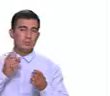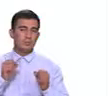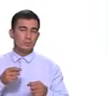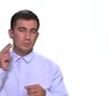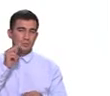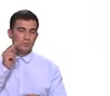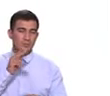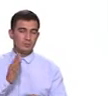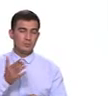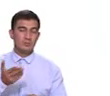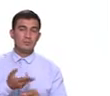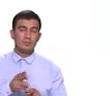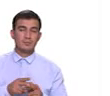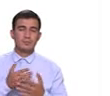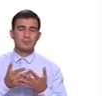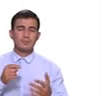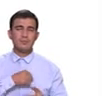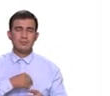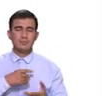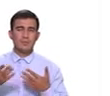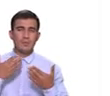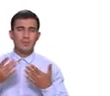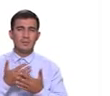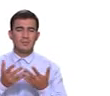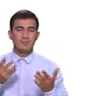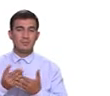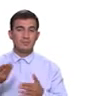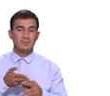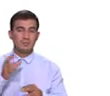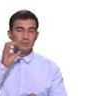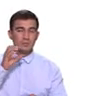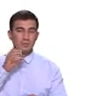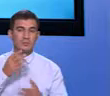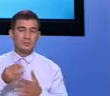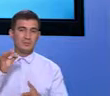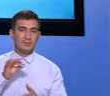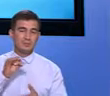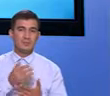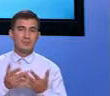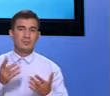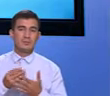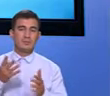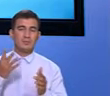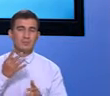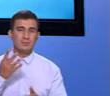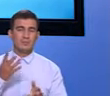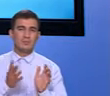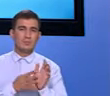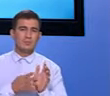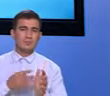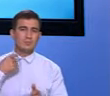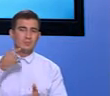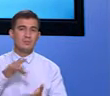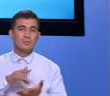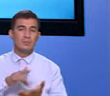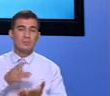va ijtimoiy munosabatlarning turlicha ekanligi sababli O'zbekiston tarixida 4-9 asrlarda ilk